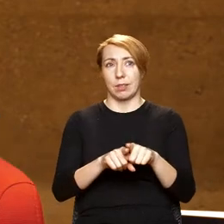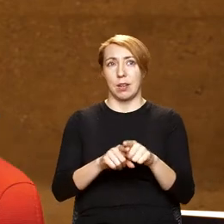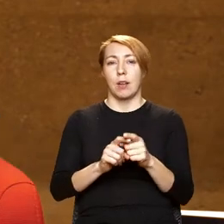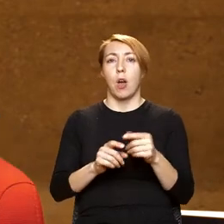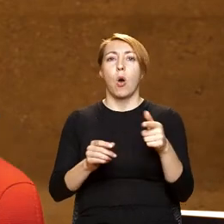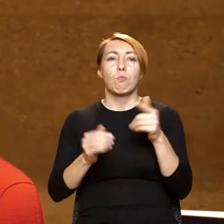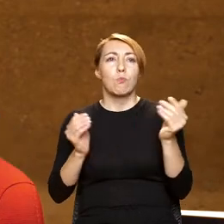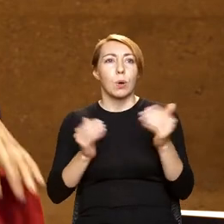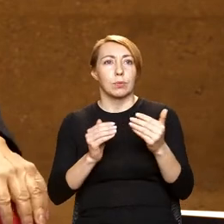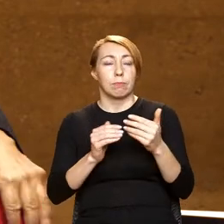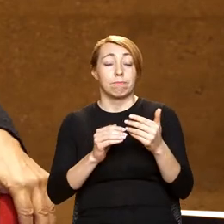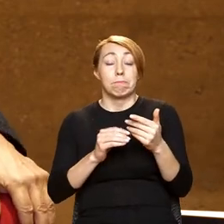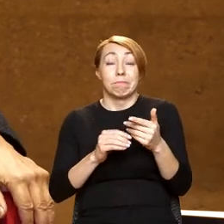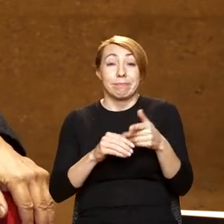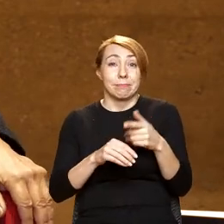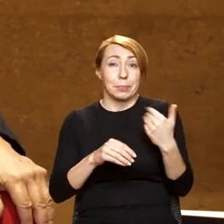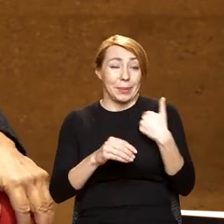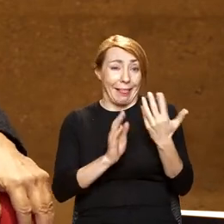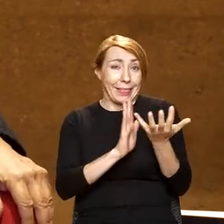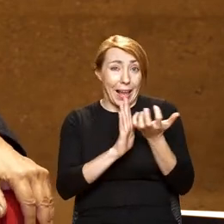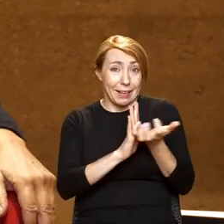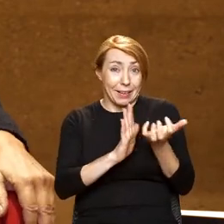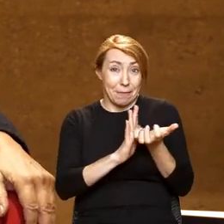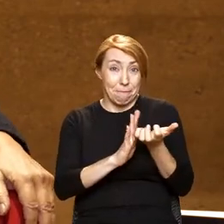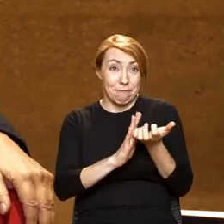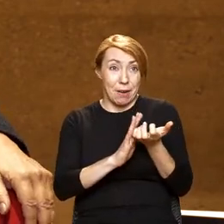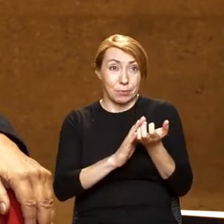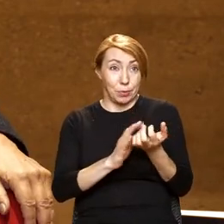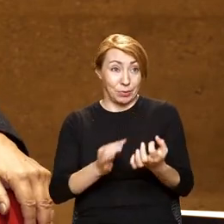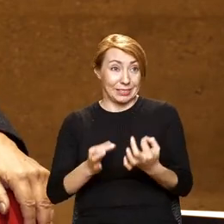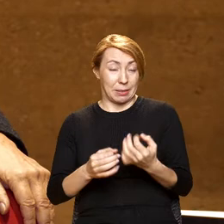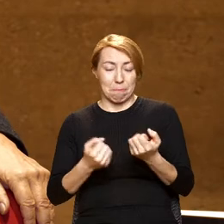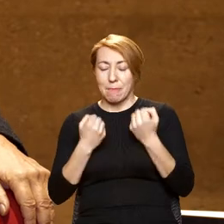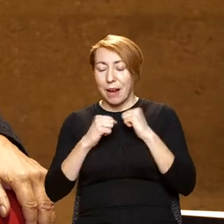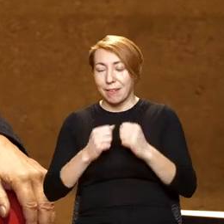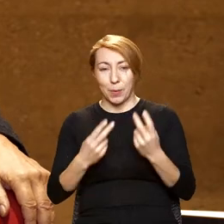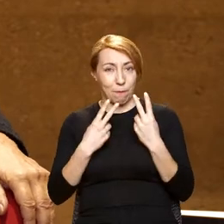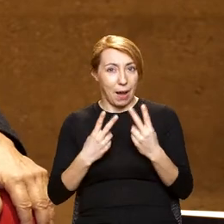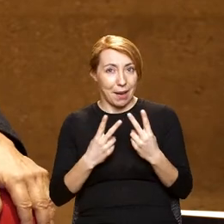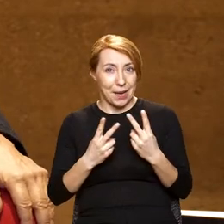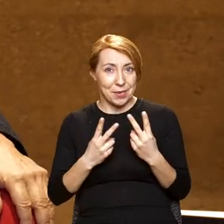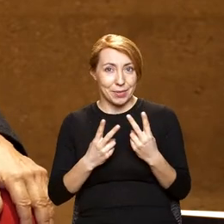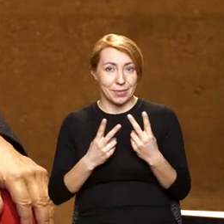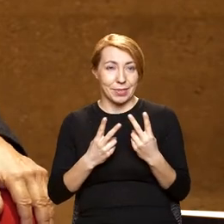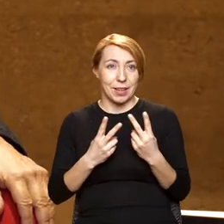mógł nagrywać, co jest dzisiaj też bardzo ważne, kiedy